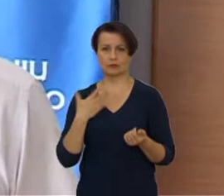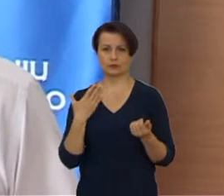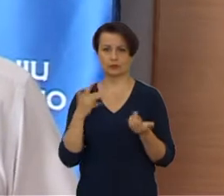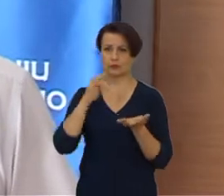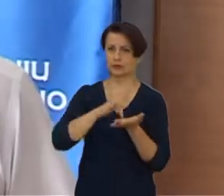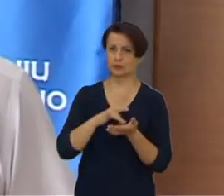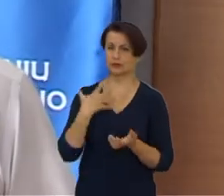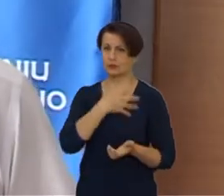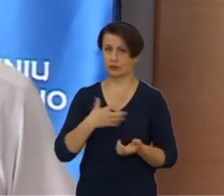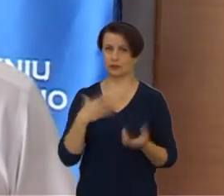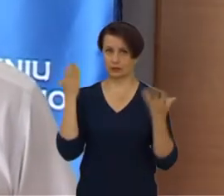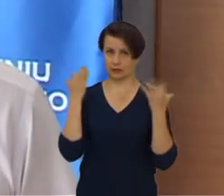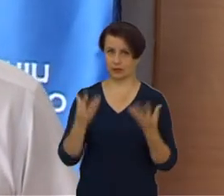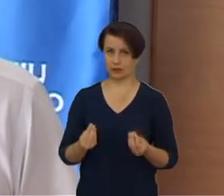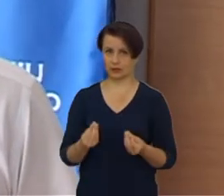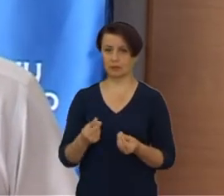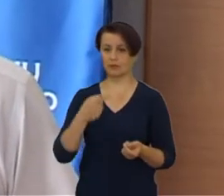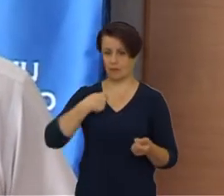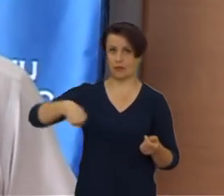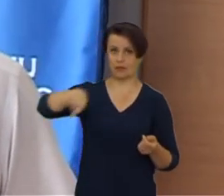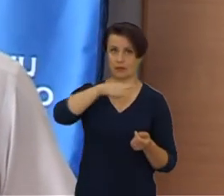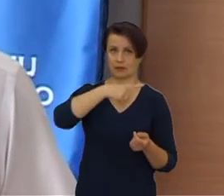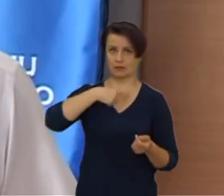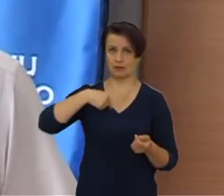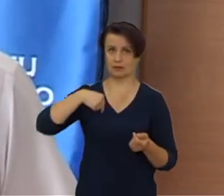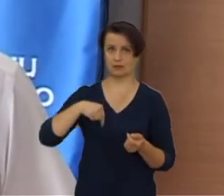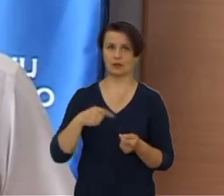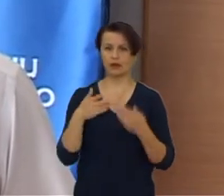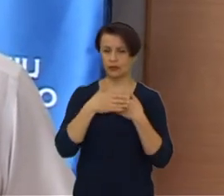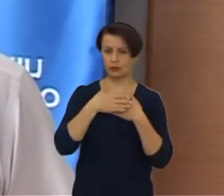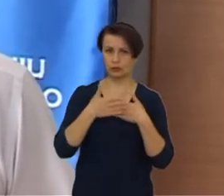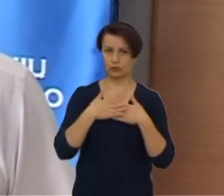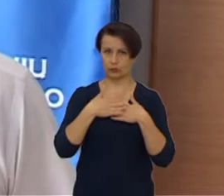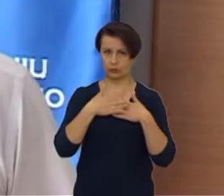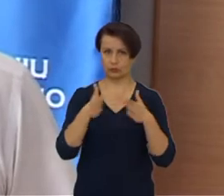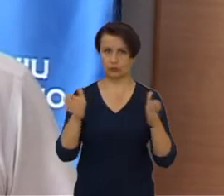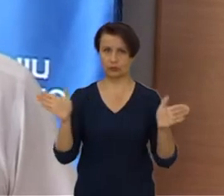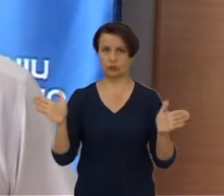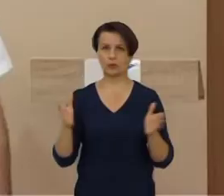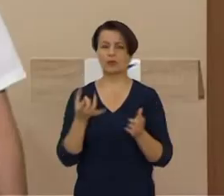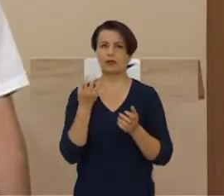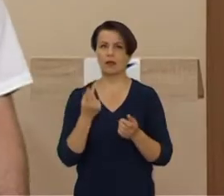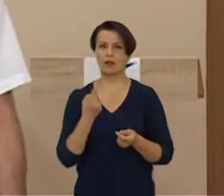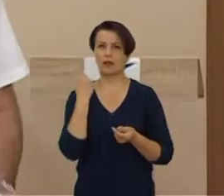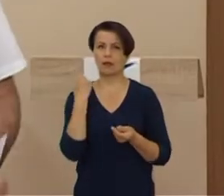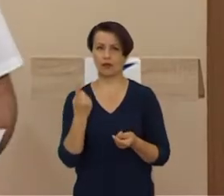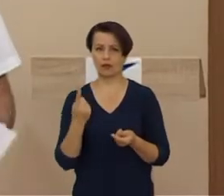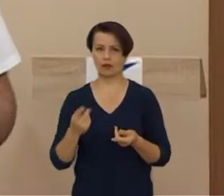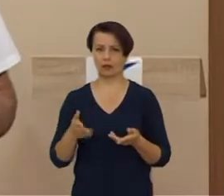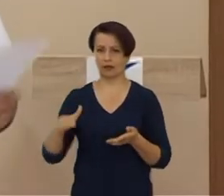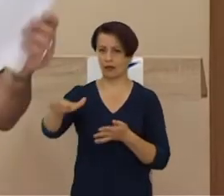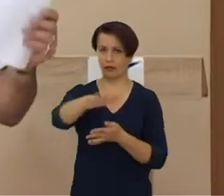yra ypatinga diena, kadangi mes, galima sakyti, atidarėm duris į dar